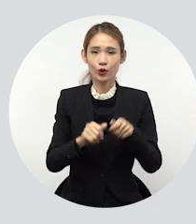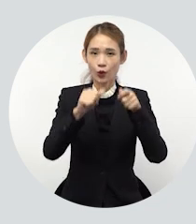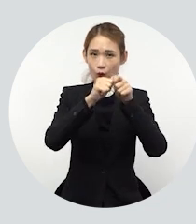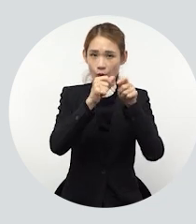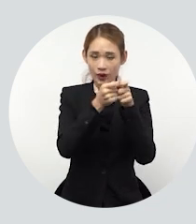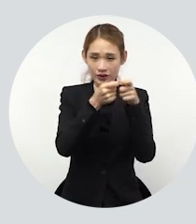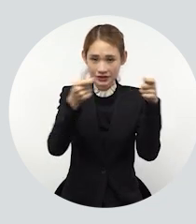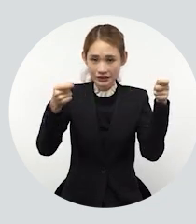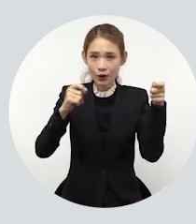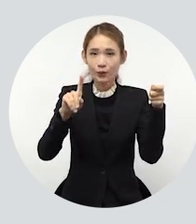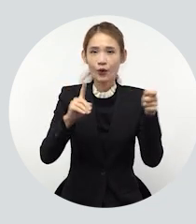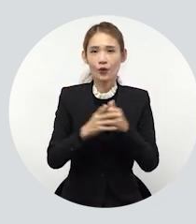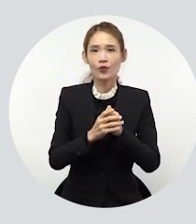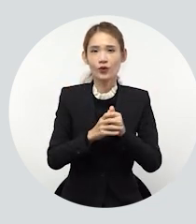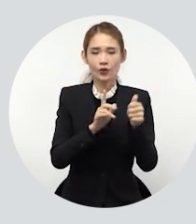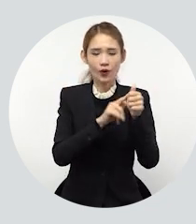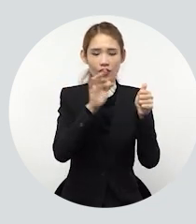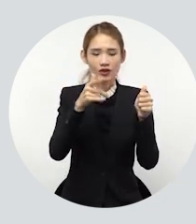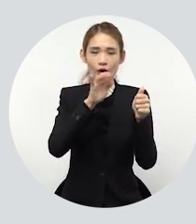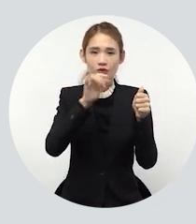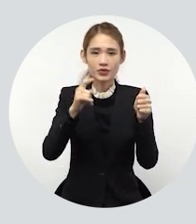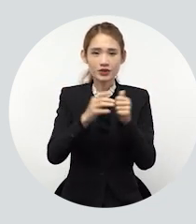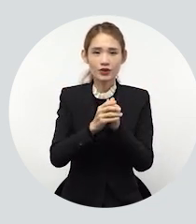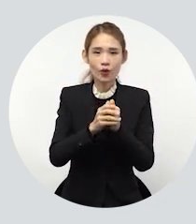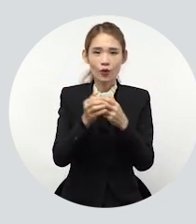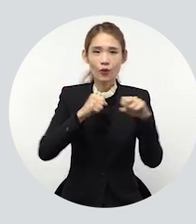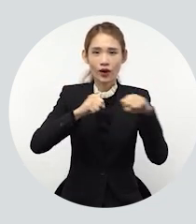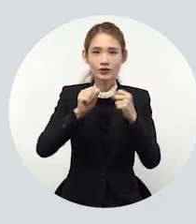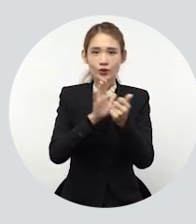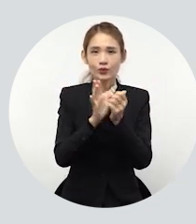자 5번에 제가 뭐라고 썼습니까? 경민이는